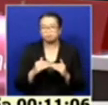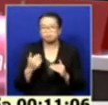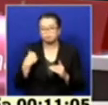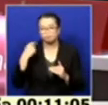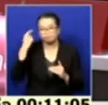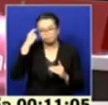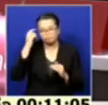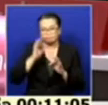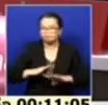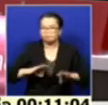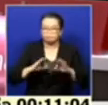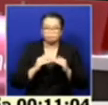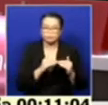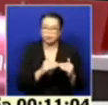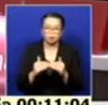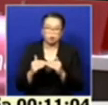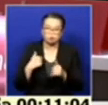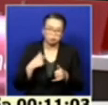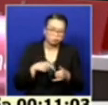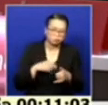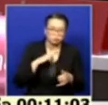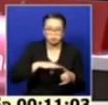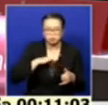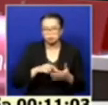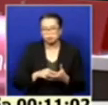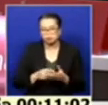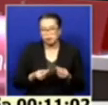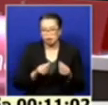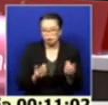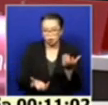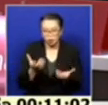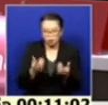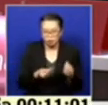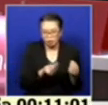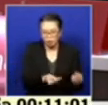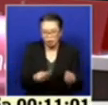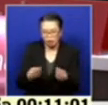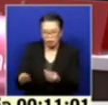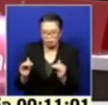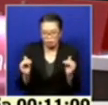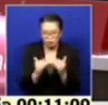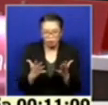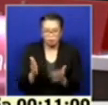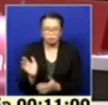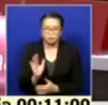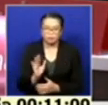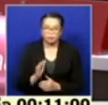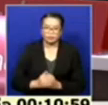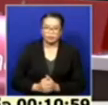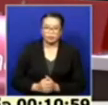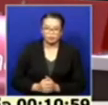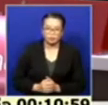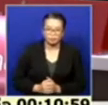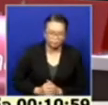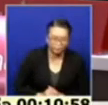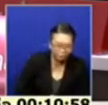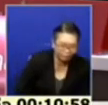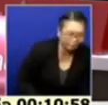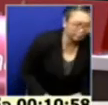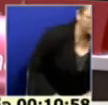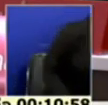นเขาจะโดนคดีไม่โดนคดีเขาจะถูกกล่าวหาอย่างไรก็เป็นเรื่องการกล่าวหาเป็นเรื่องการว่